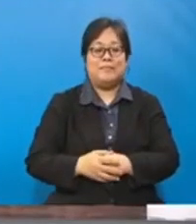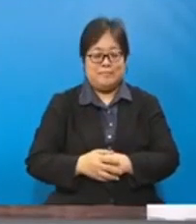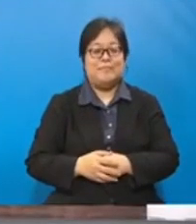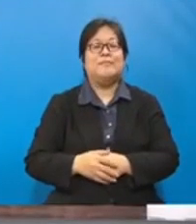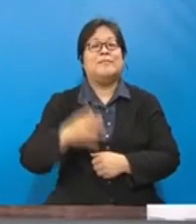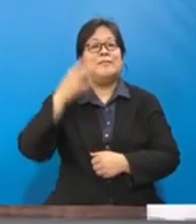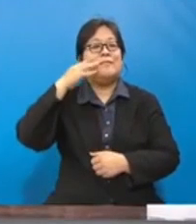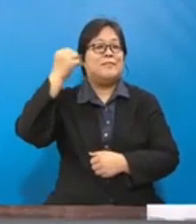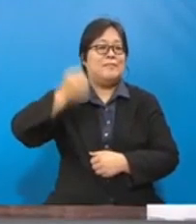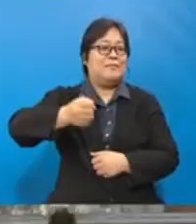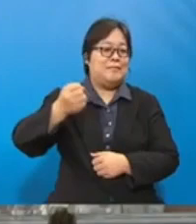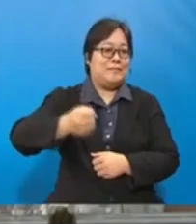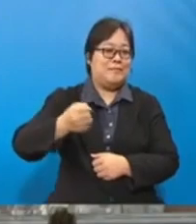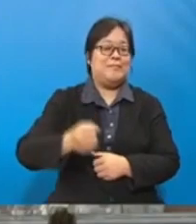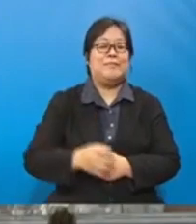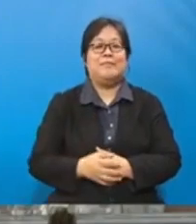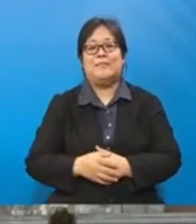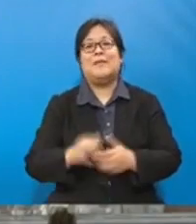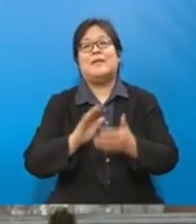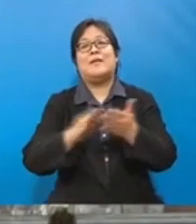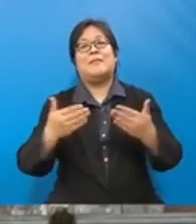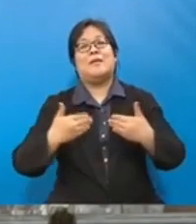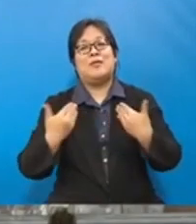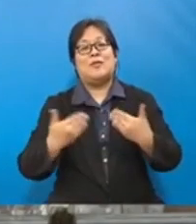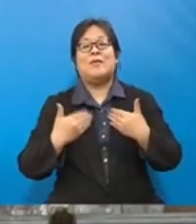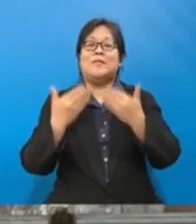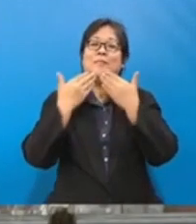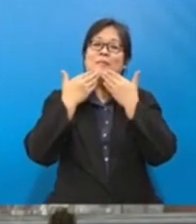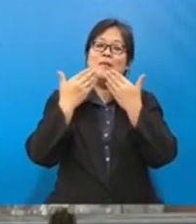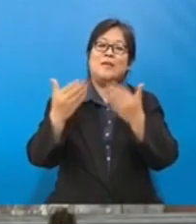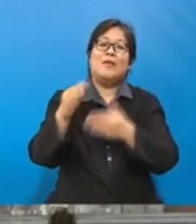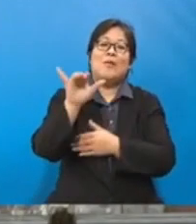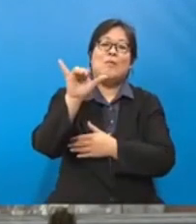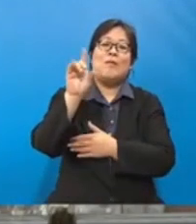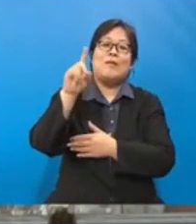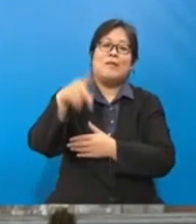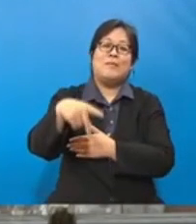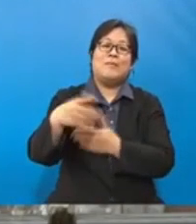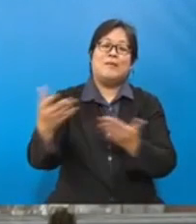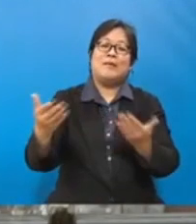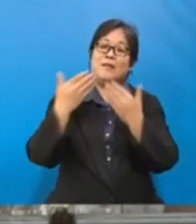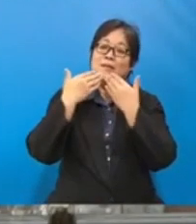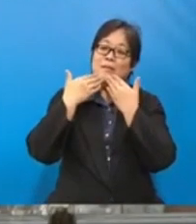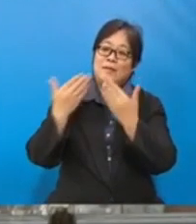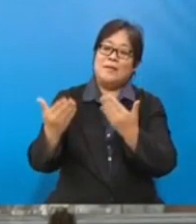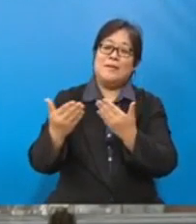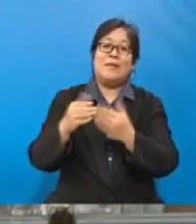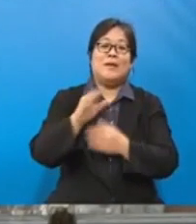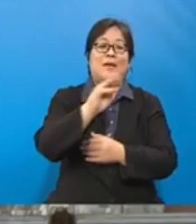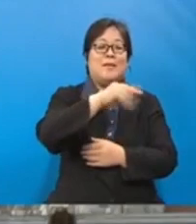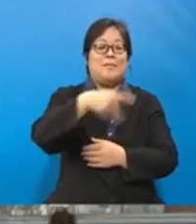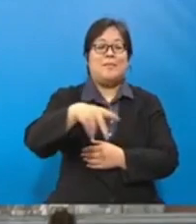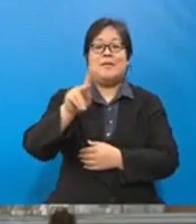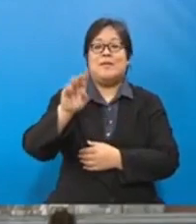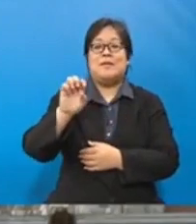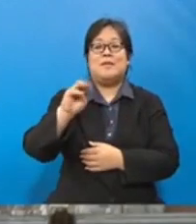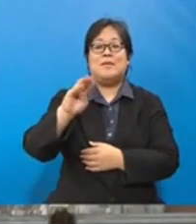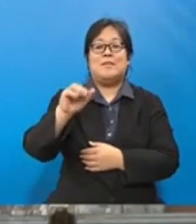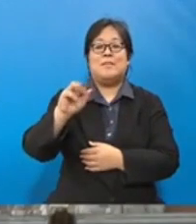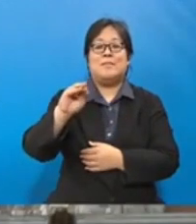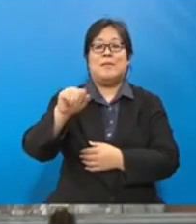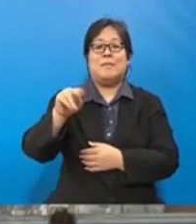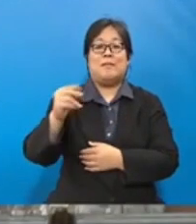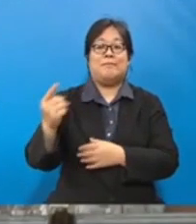Rohim salamualaikum warahmatullahi wabarakatuh dan salam sejahtera timah sekunder tua lelaki masih lagi palingan kemampuan yang Pakaikan